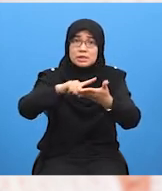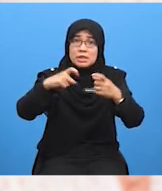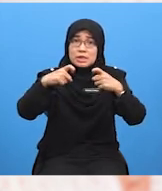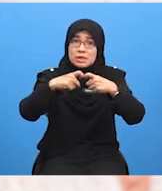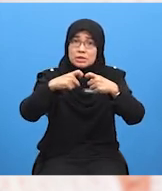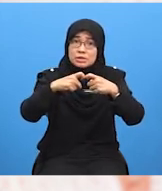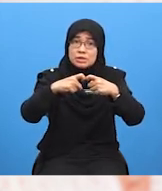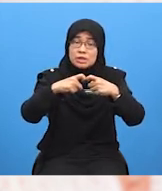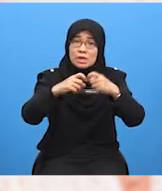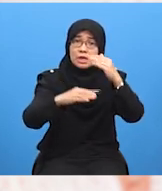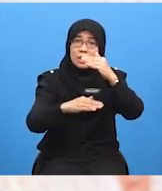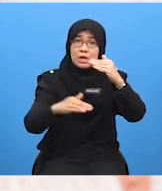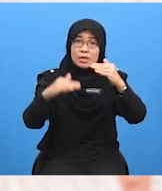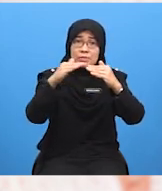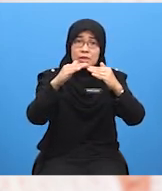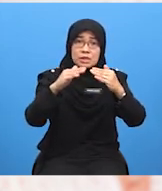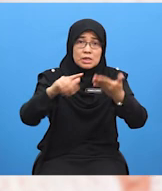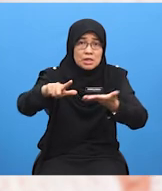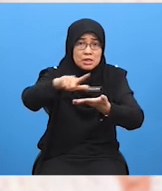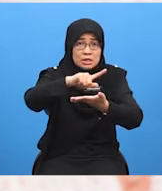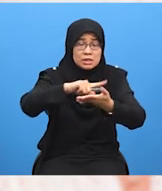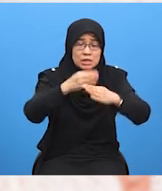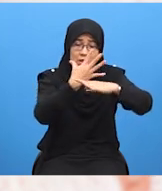Bina litar input dan output.